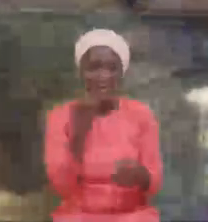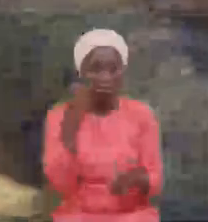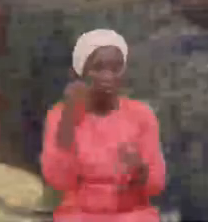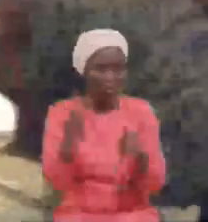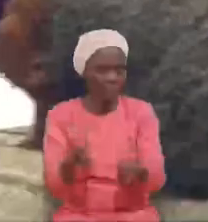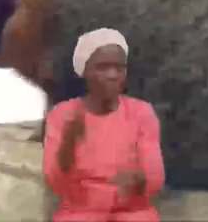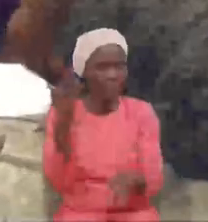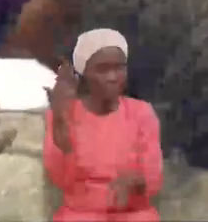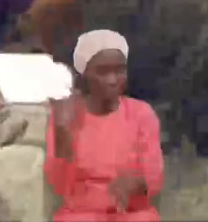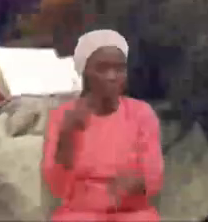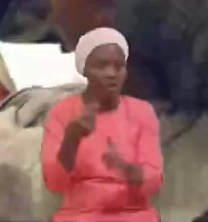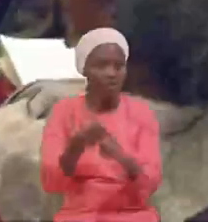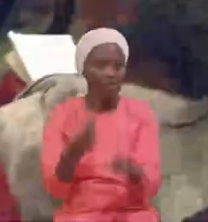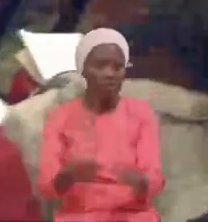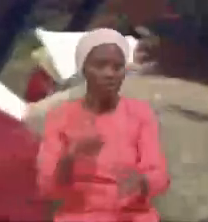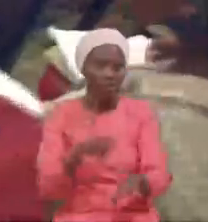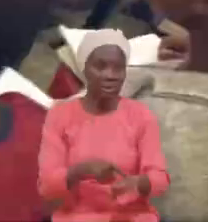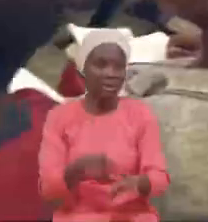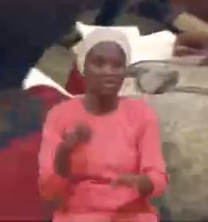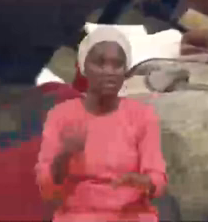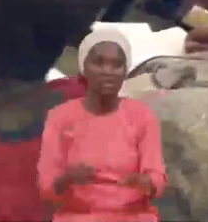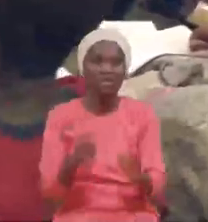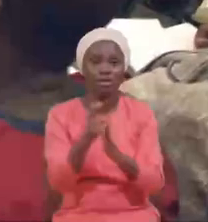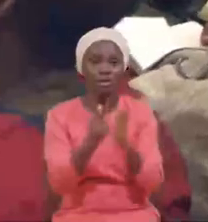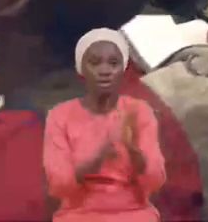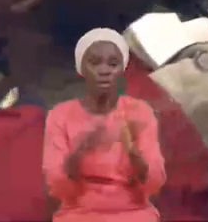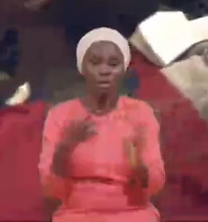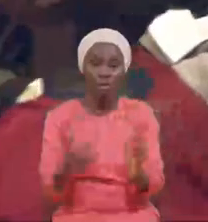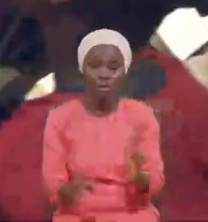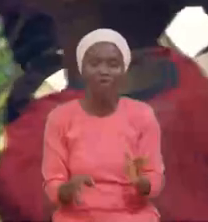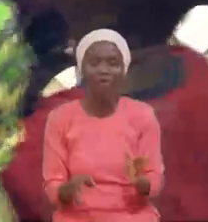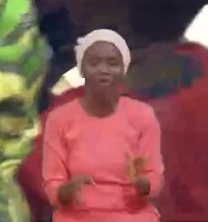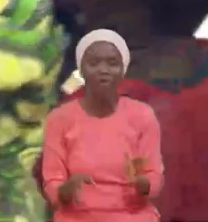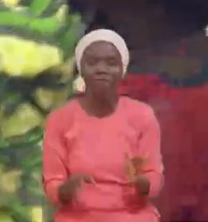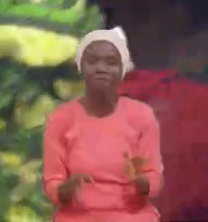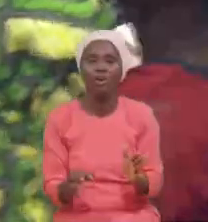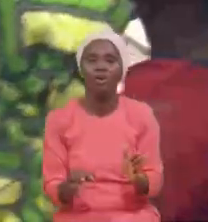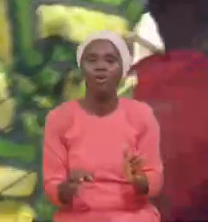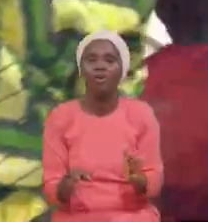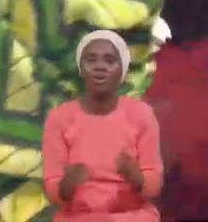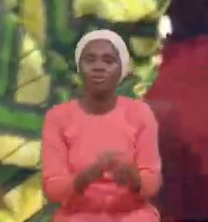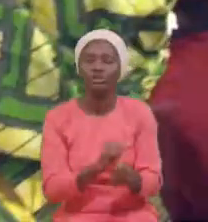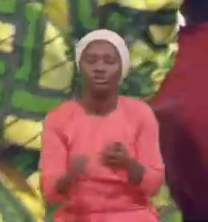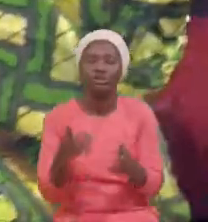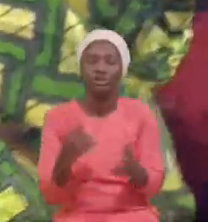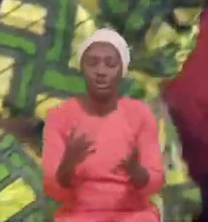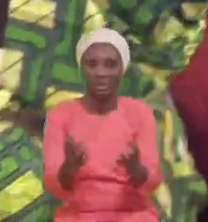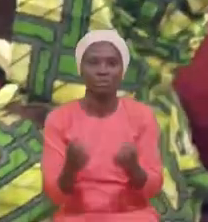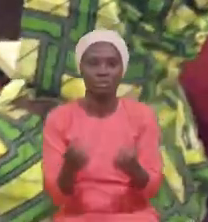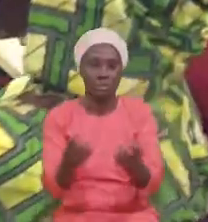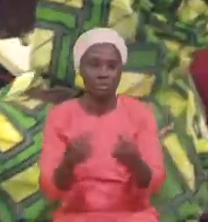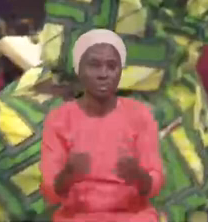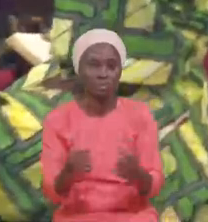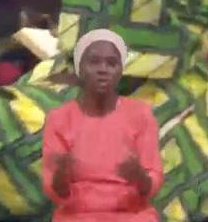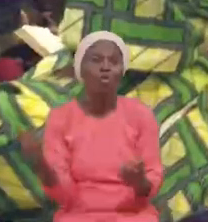produite dans la vie d'un Israélite depuis que la loi de